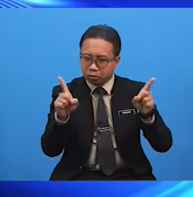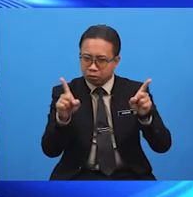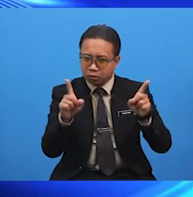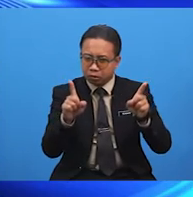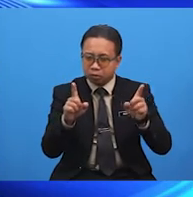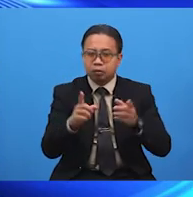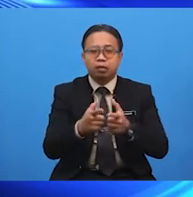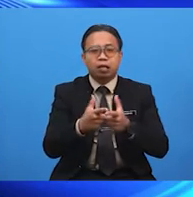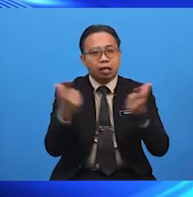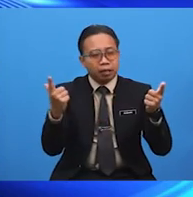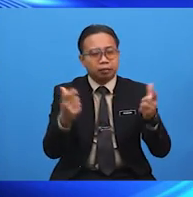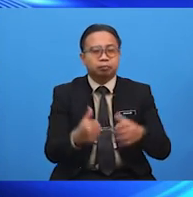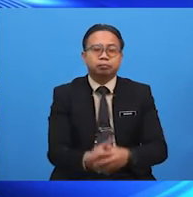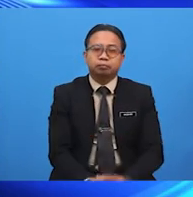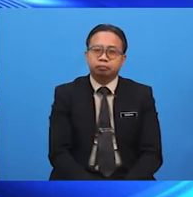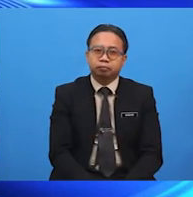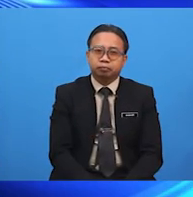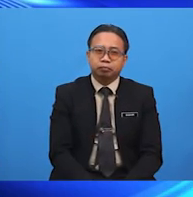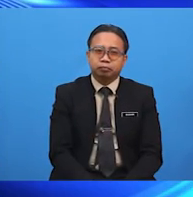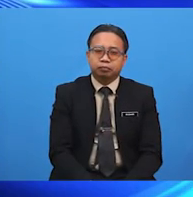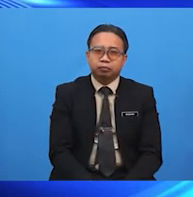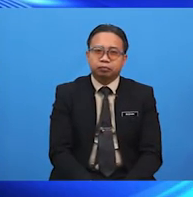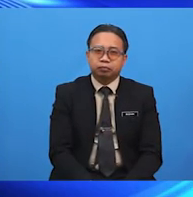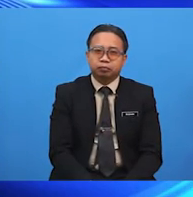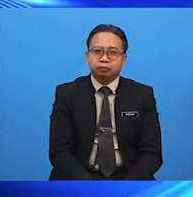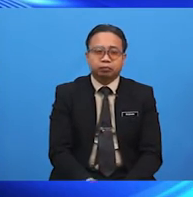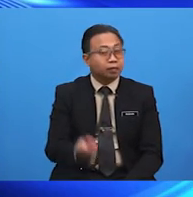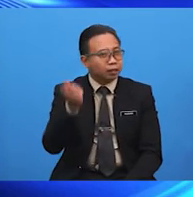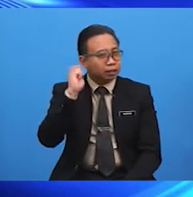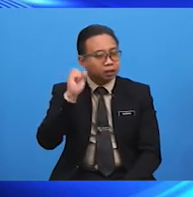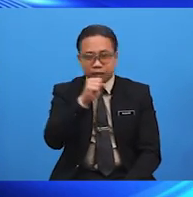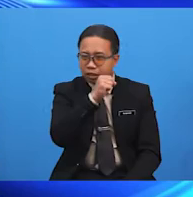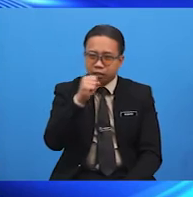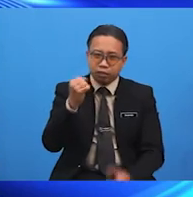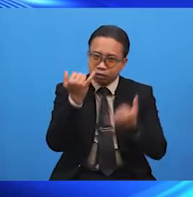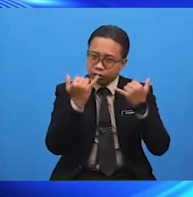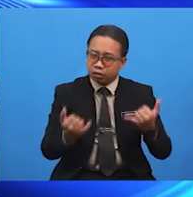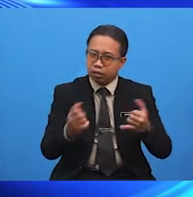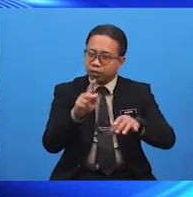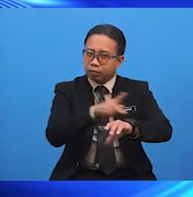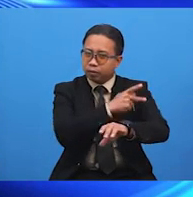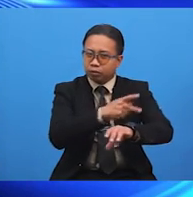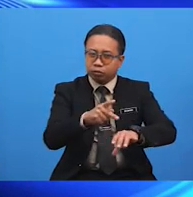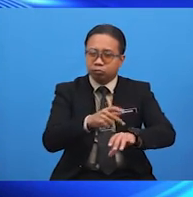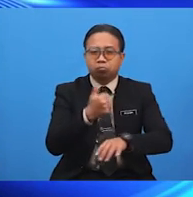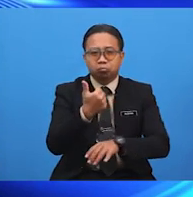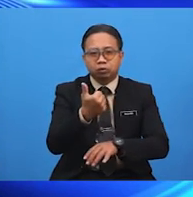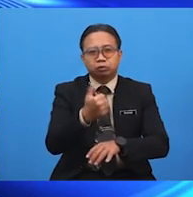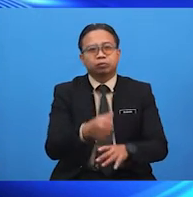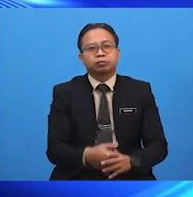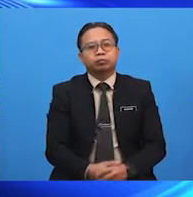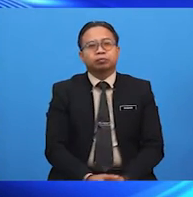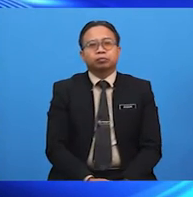berbeza. Amboi, tadi menyanyi sekarang berpantun pula. Wah, memang versatile lah. Sedap